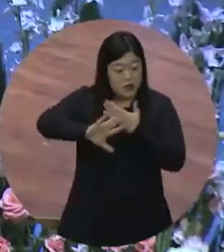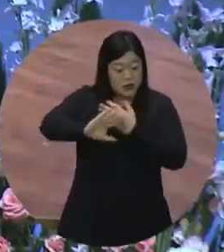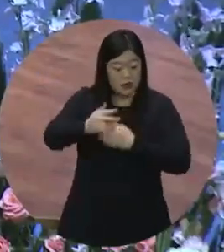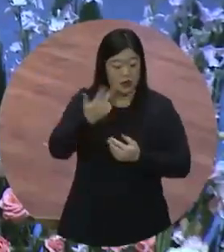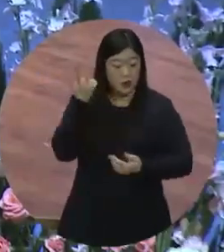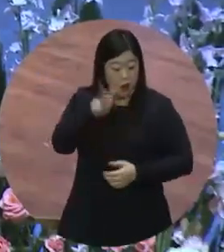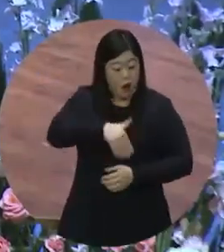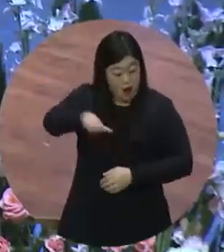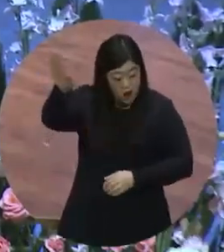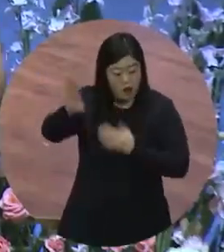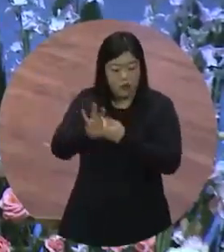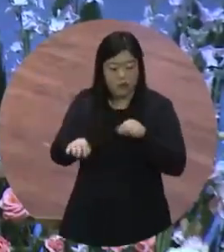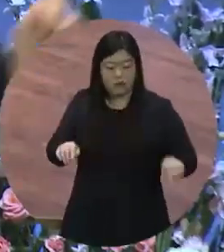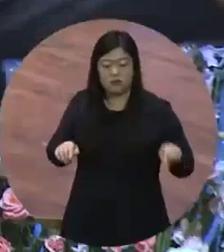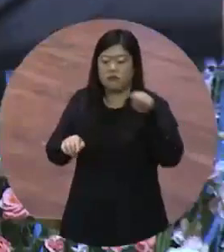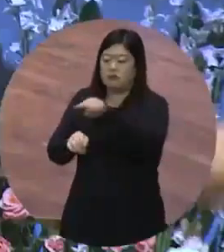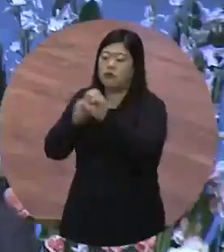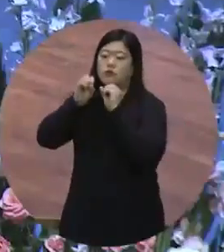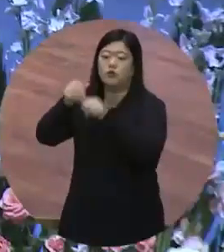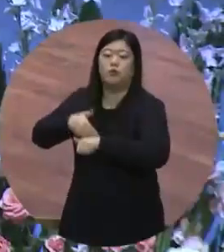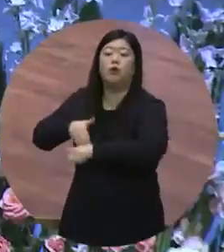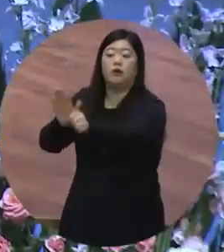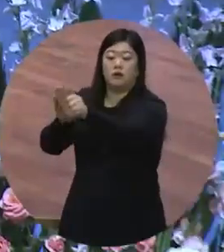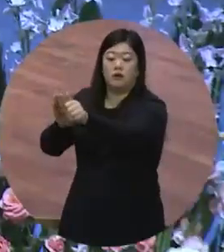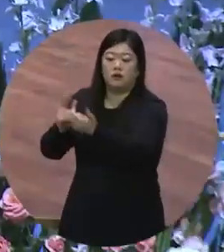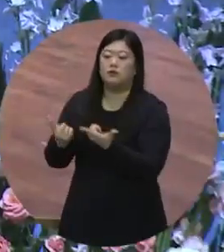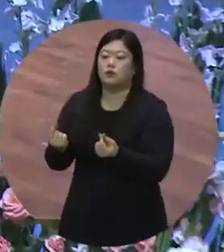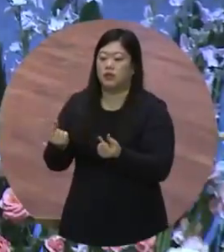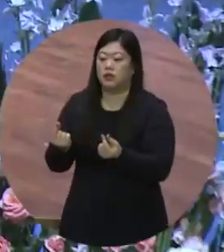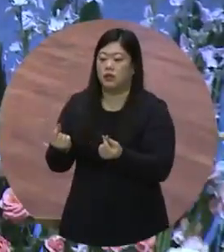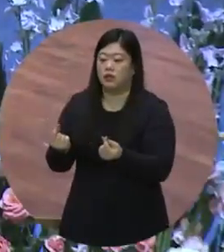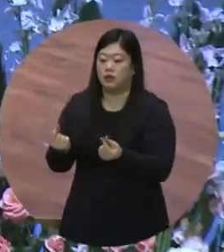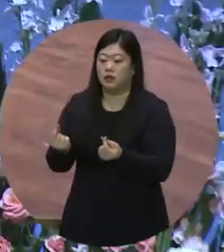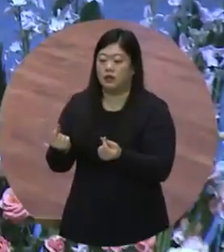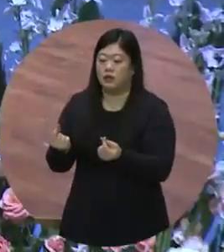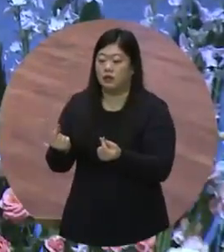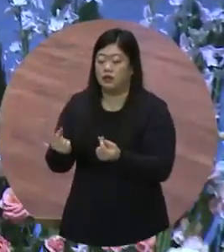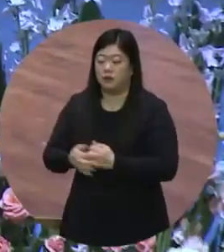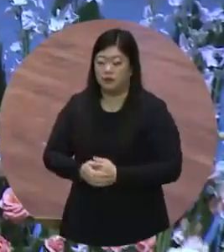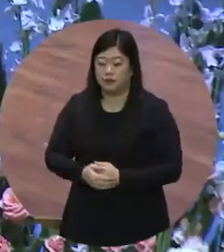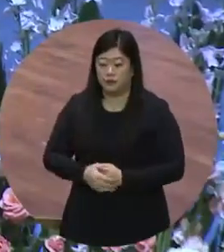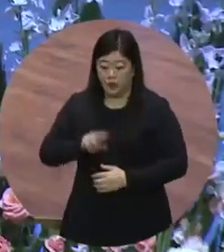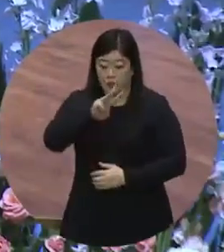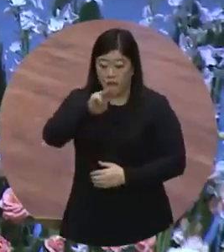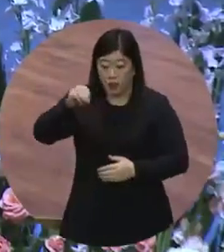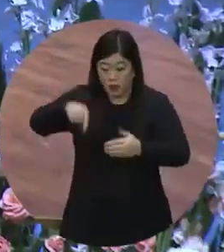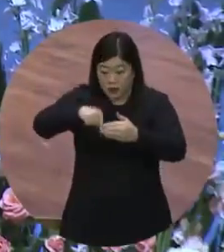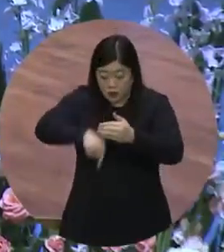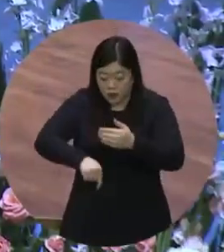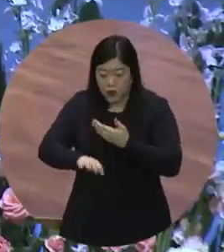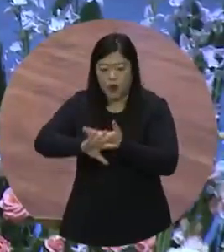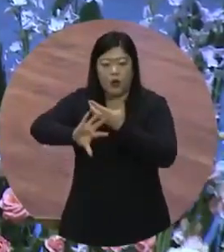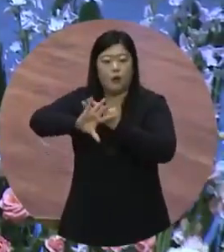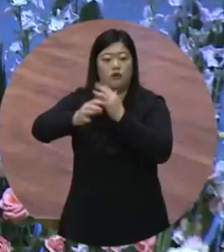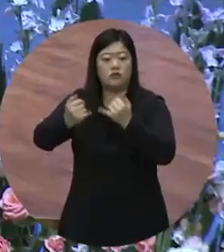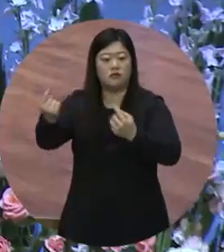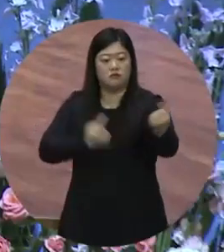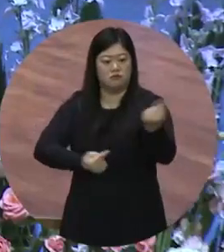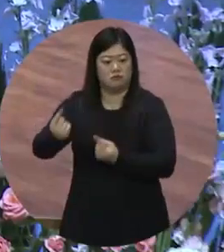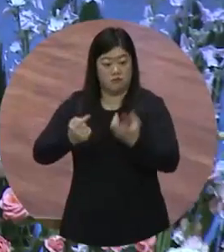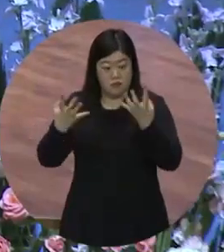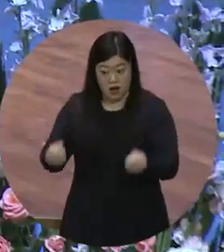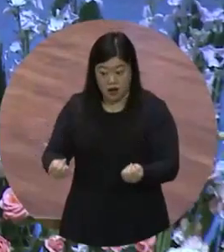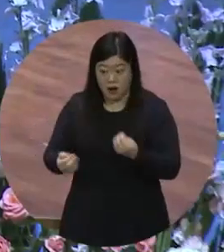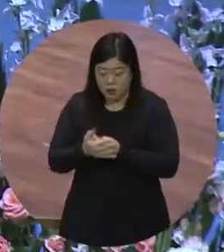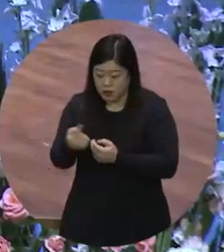전개라. 그걸 하려고 하면 전도자로 만들어서 보내줘야지. 그러니까 우리 교회가 지금부터 해야 될 일이 많아요. 지금